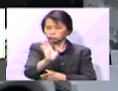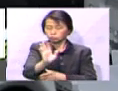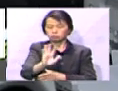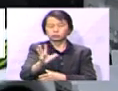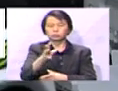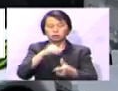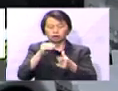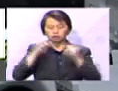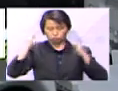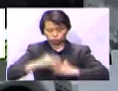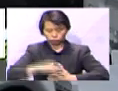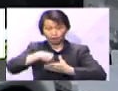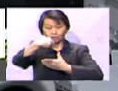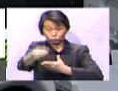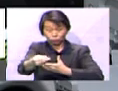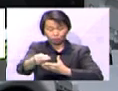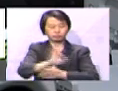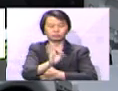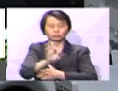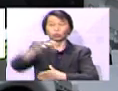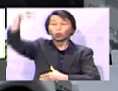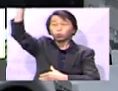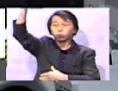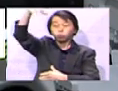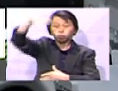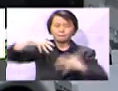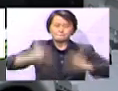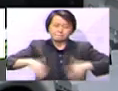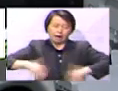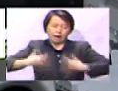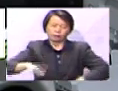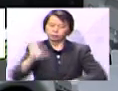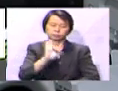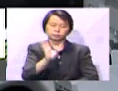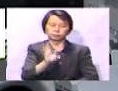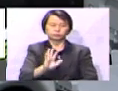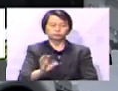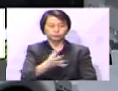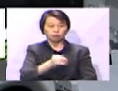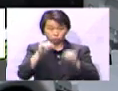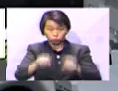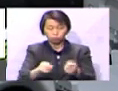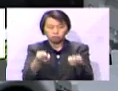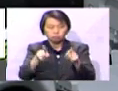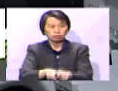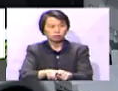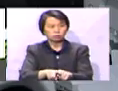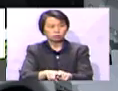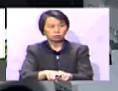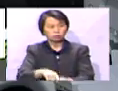ataupun bersolat di luar kawasan lapang kerana akan terdedah kepada cahaya panas yang terik dan boleh berlaku